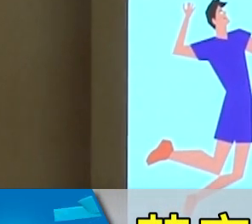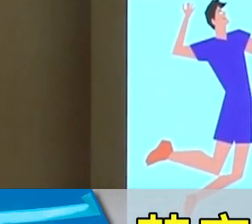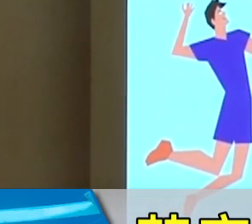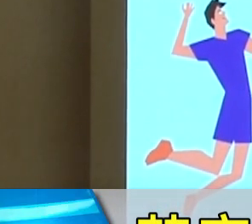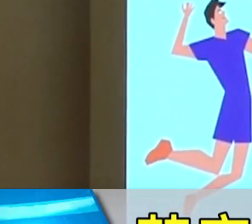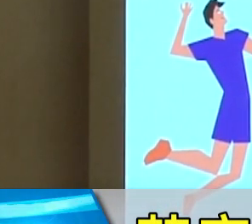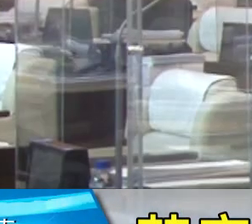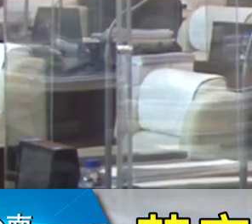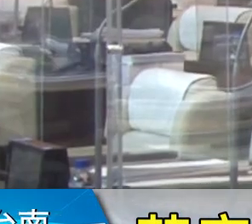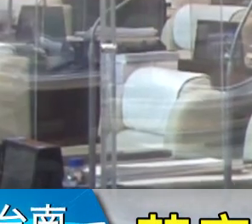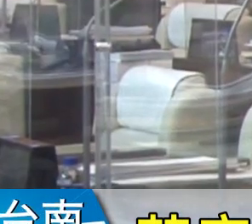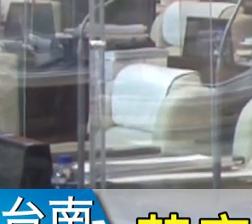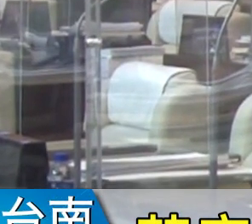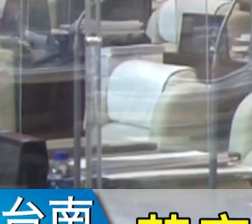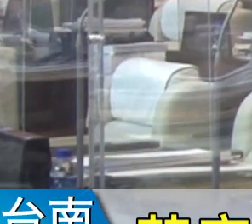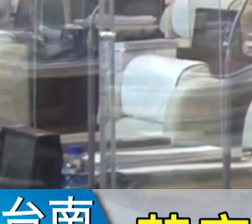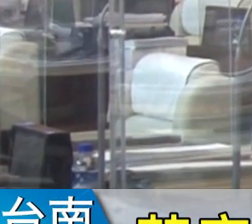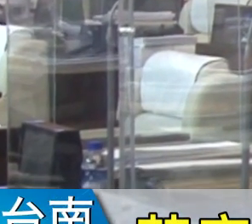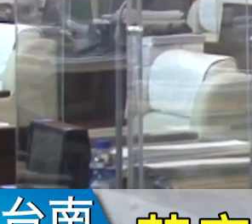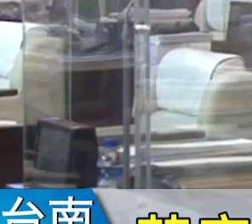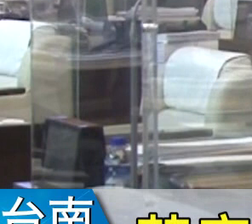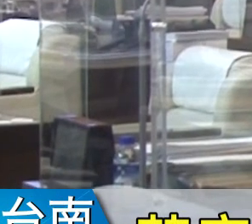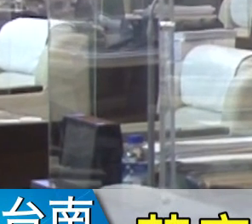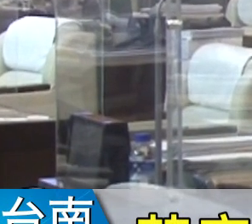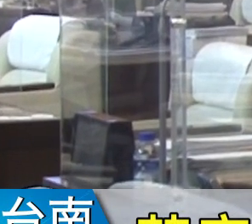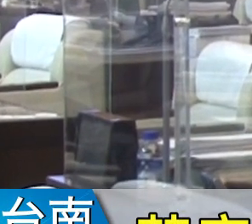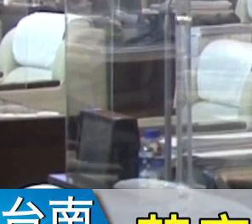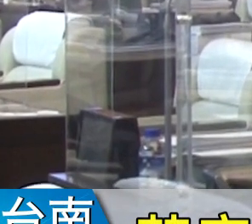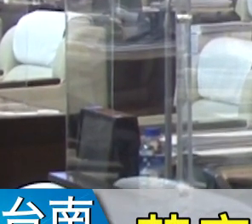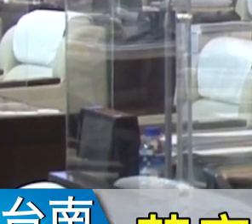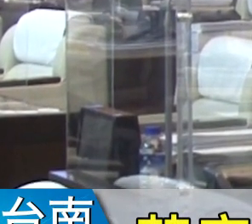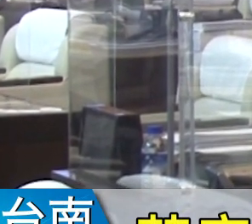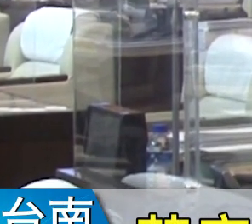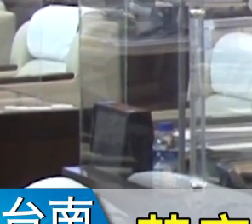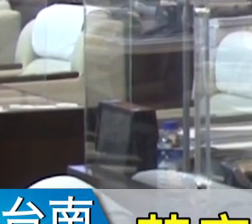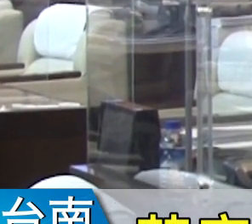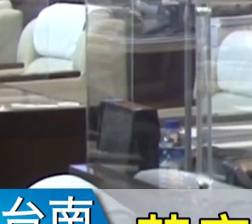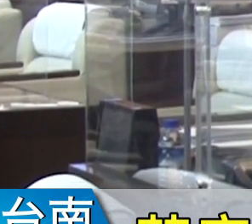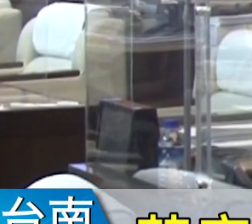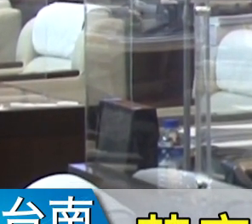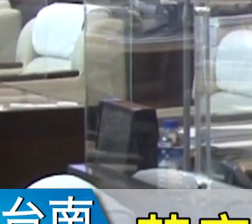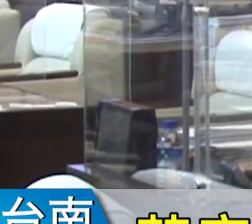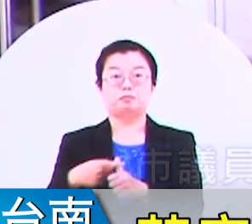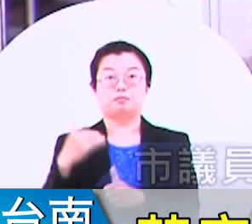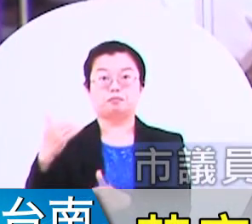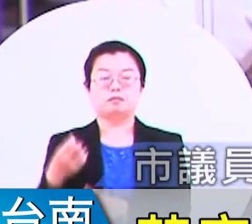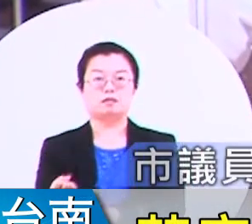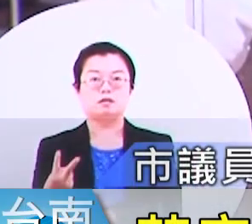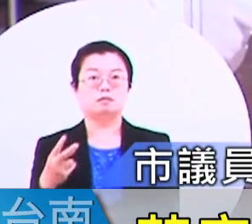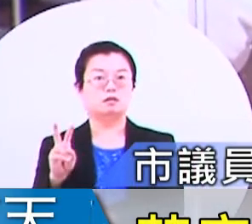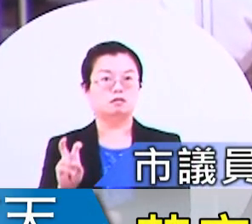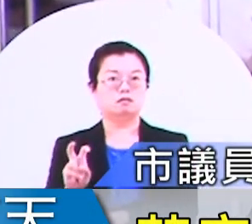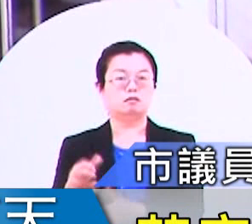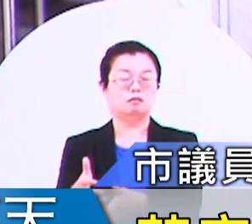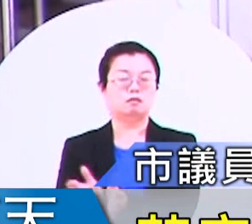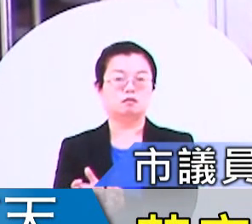馆。 顶一班哦，是讲他上冠好220队啊，啊，拢住冠区合并哦，你